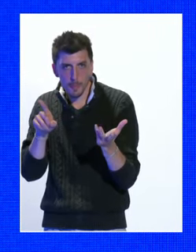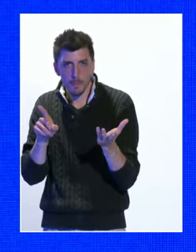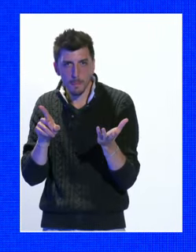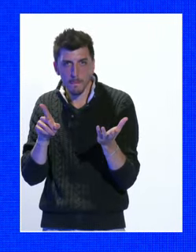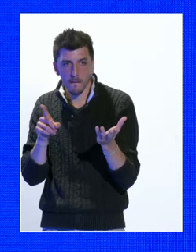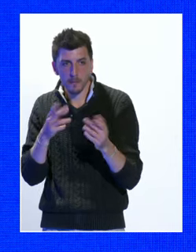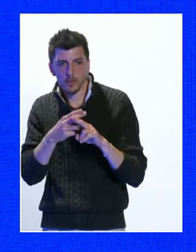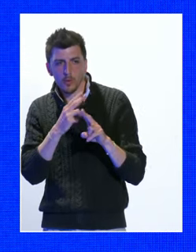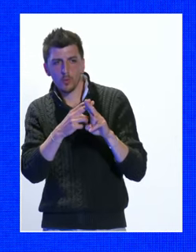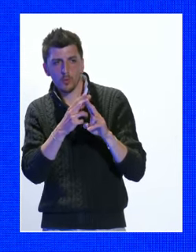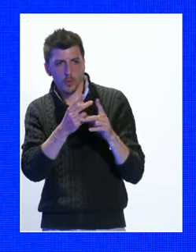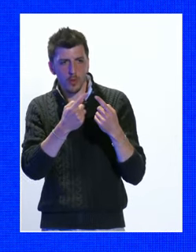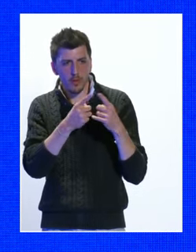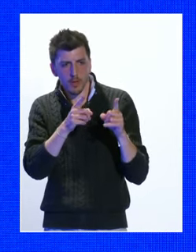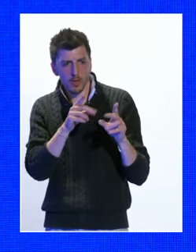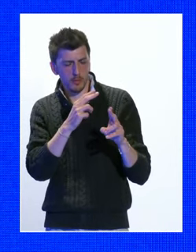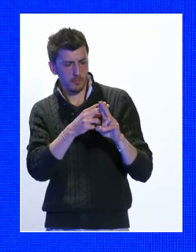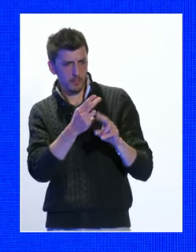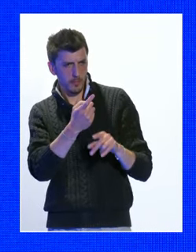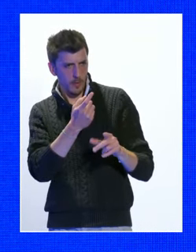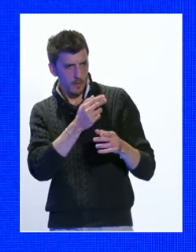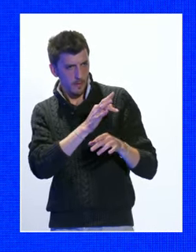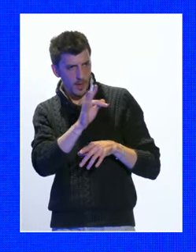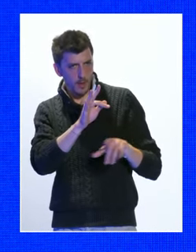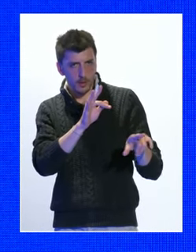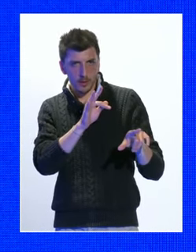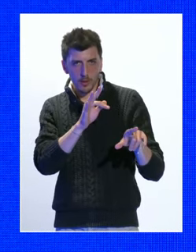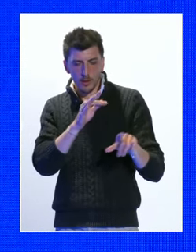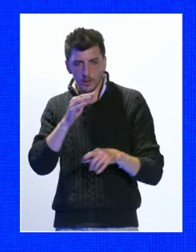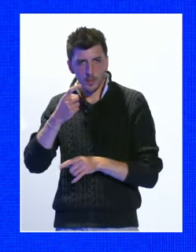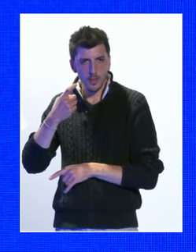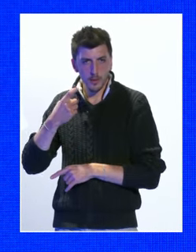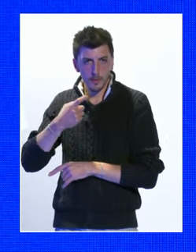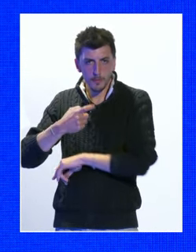noms venus d'ailleurs, l'obsession de l'islam,